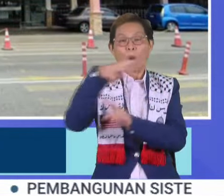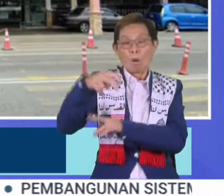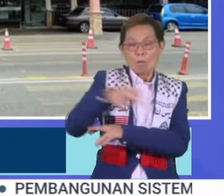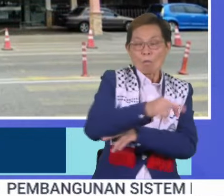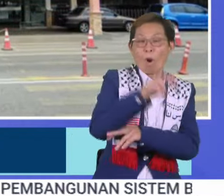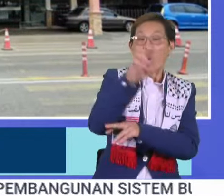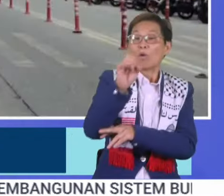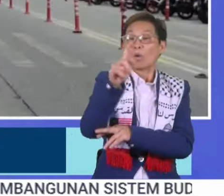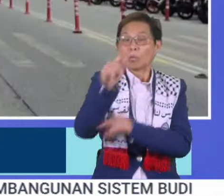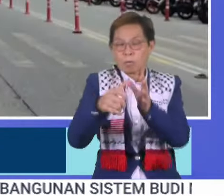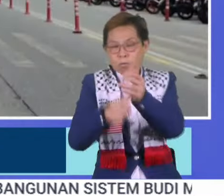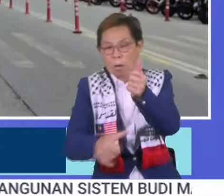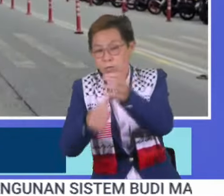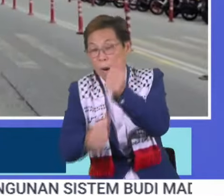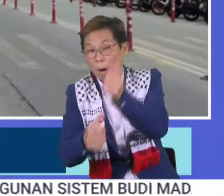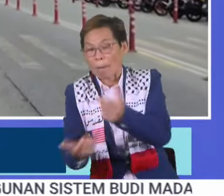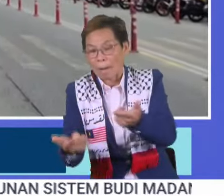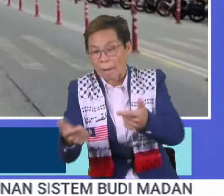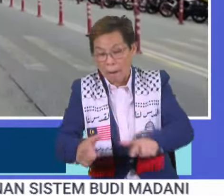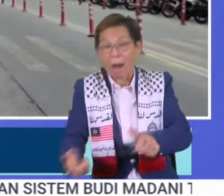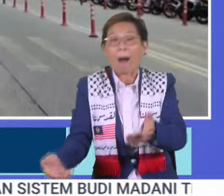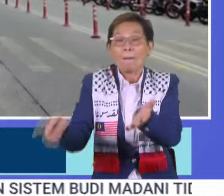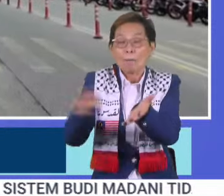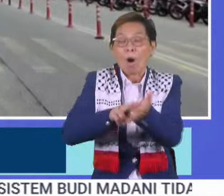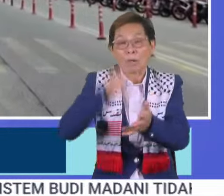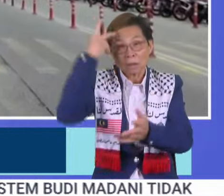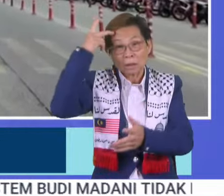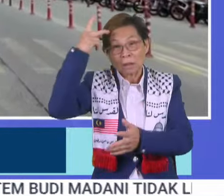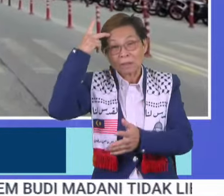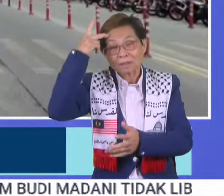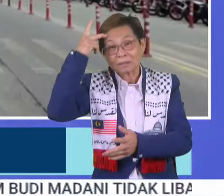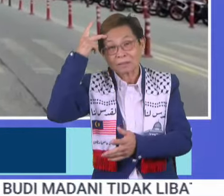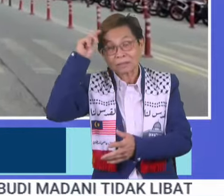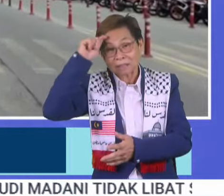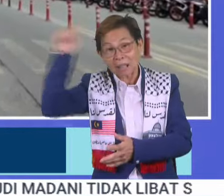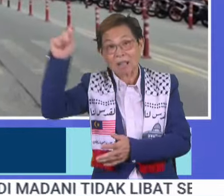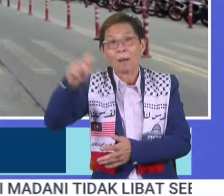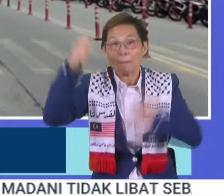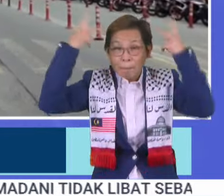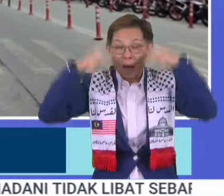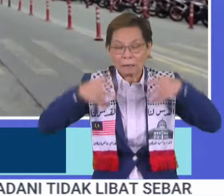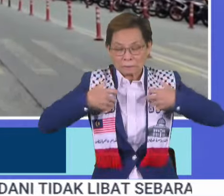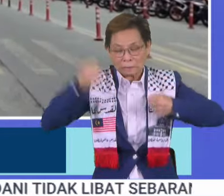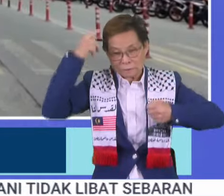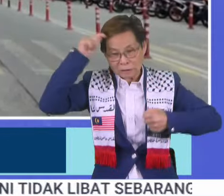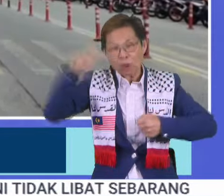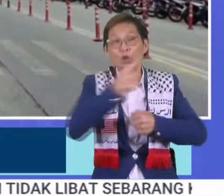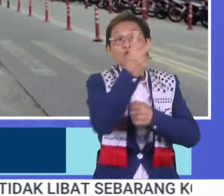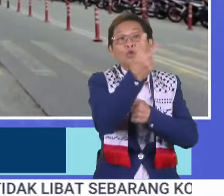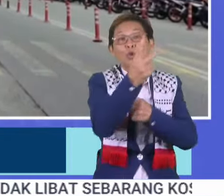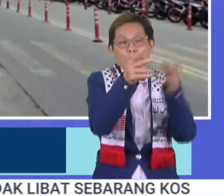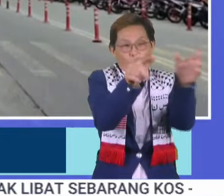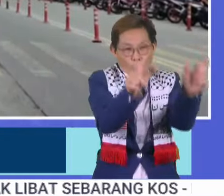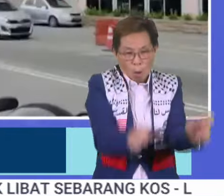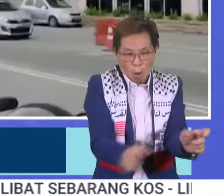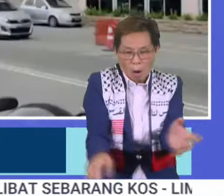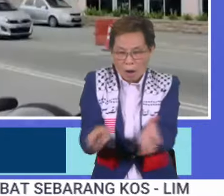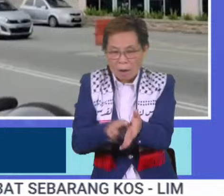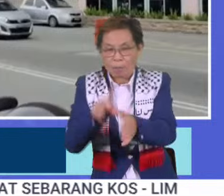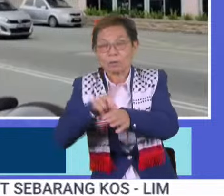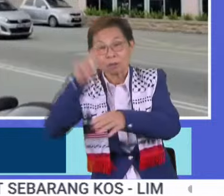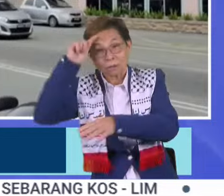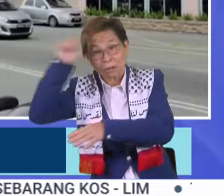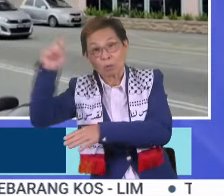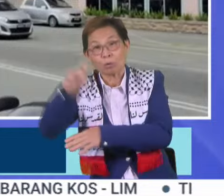rotavirus dilaporkan di Terengganu seperti yang ditularkan. Pengarah Kesihatan Terengganu berkata hanya 2 kes rotavirus dilaporkan di negeri